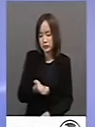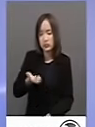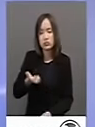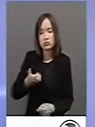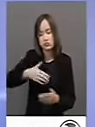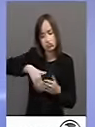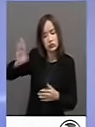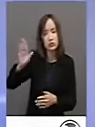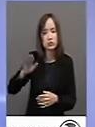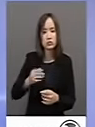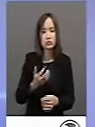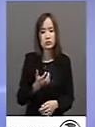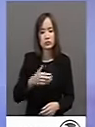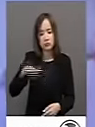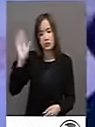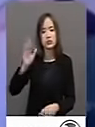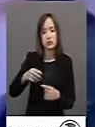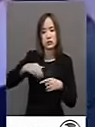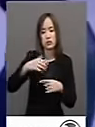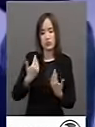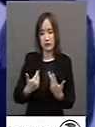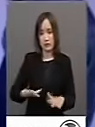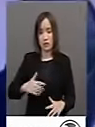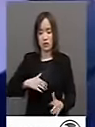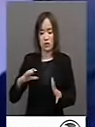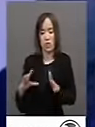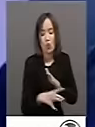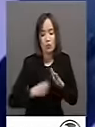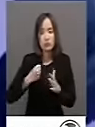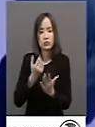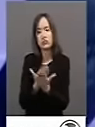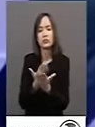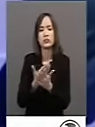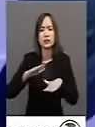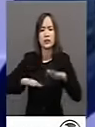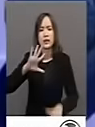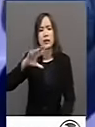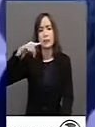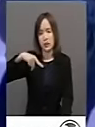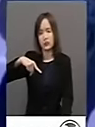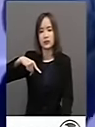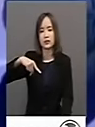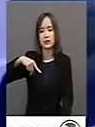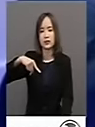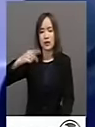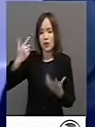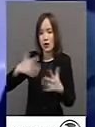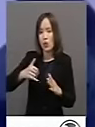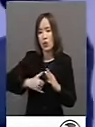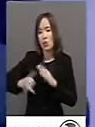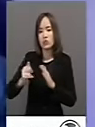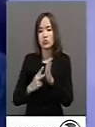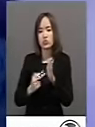ก็ไล่ให้พนักงานไปอยู่ด้านหลังนะครับก่อนตัวเองเนี่ยจะรวบเอาเงินไปประมาณสัก 5,000 บาทแล้วจากนั้นครับก็วิ่งขึ้น